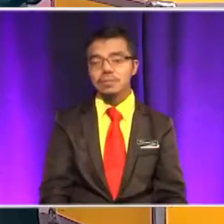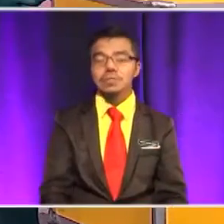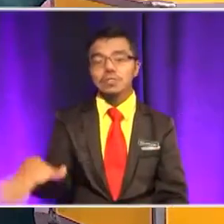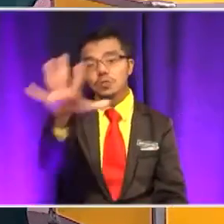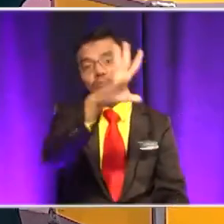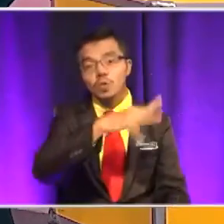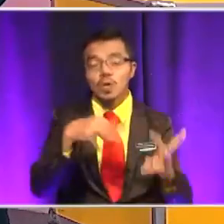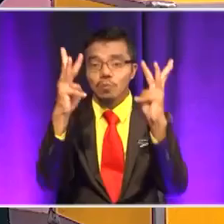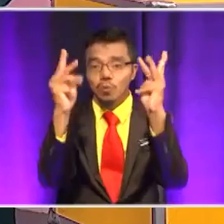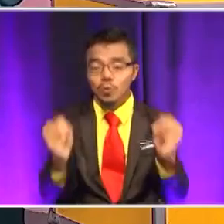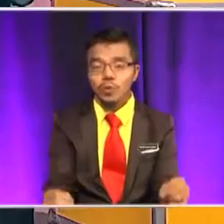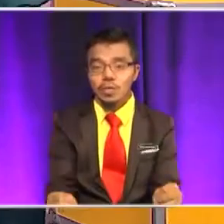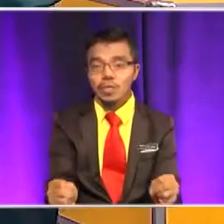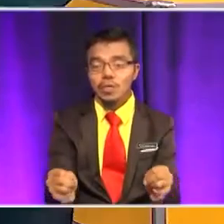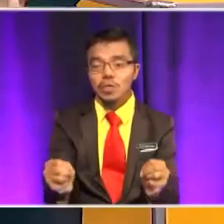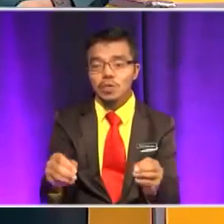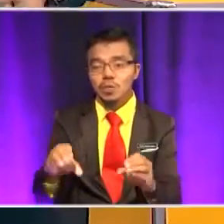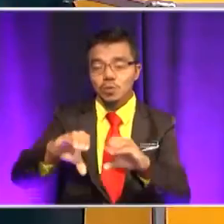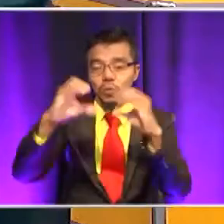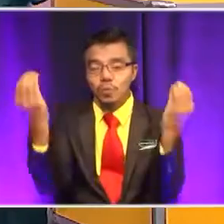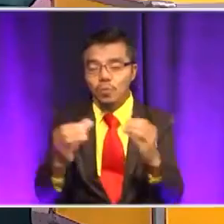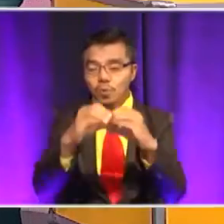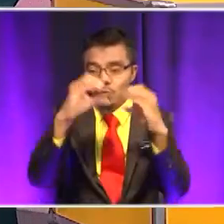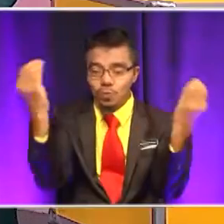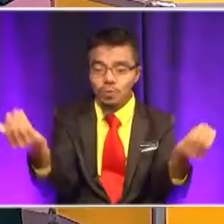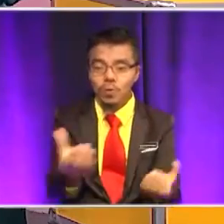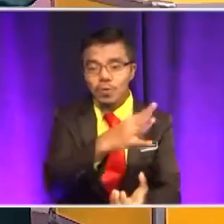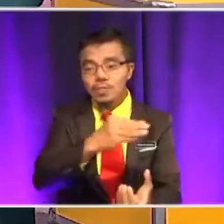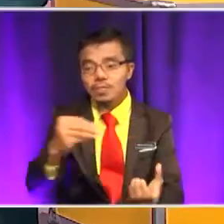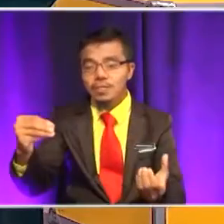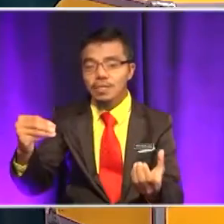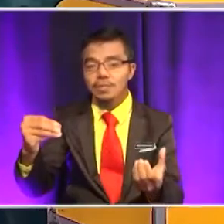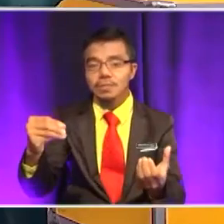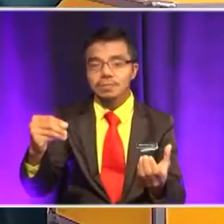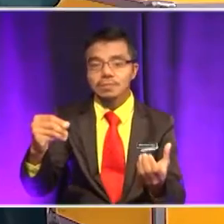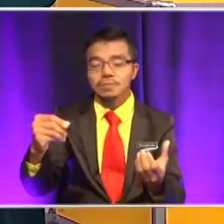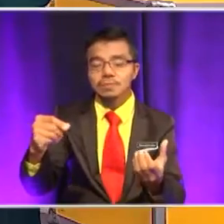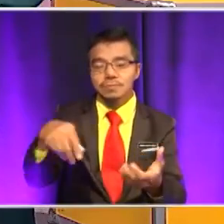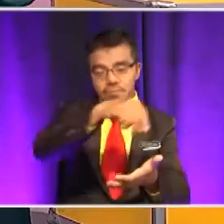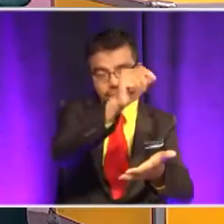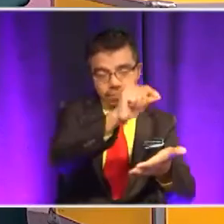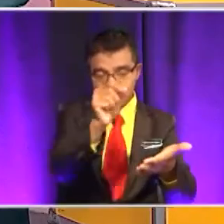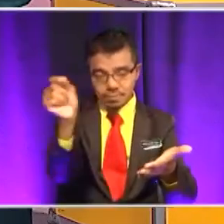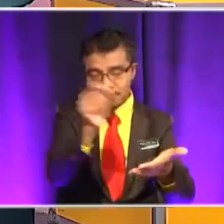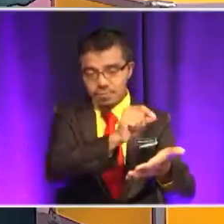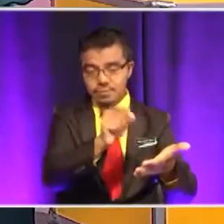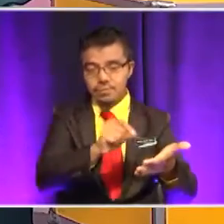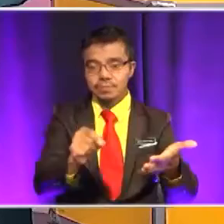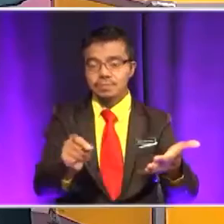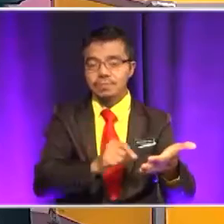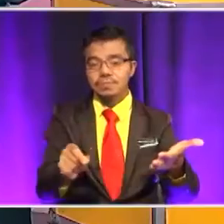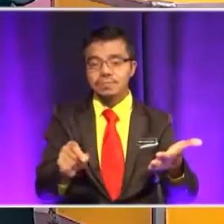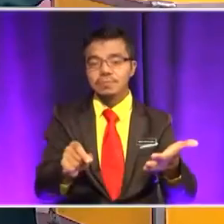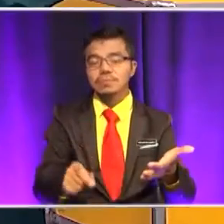kajian kepulauan pelanggan penyelesaian masalah Cari Ide Project brid penjaminan ide lakaran idea penghasilan model dan juga